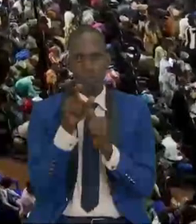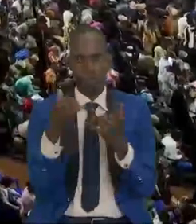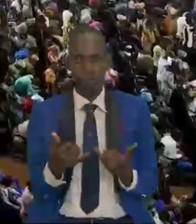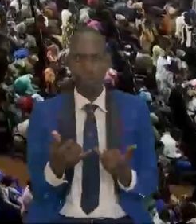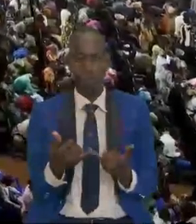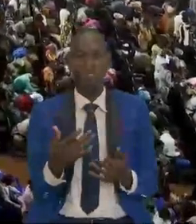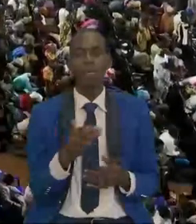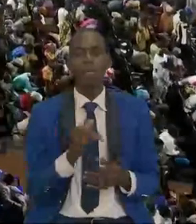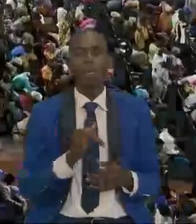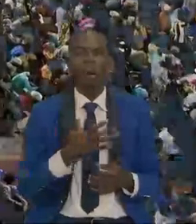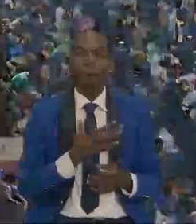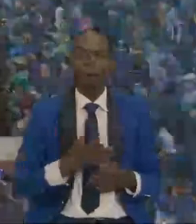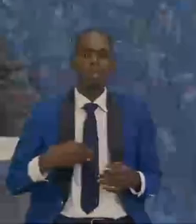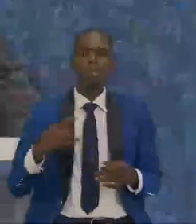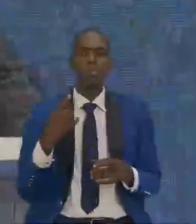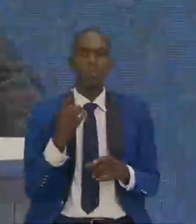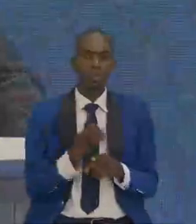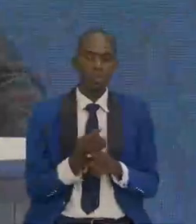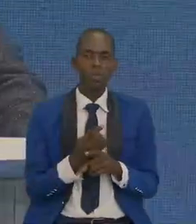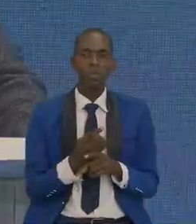Je vais prier avec toi maintenant.